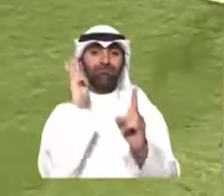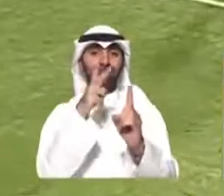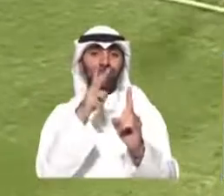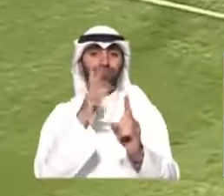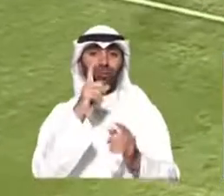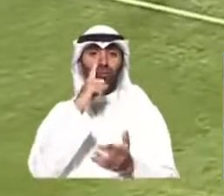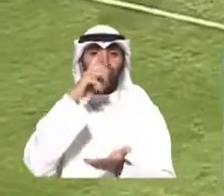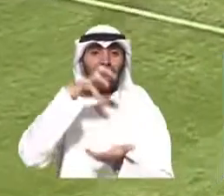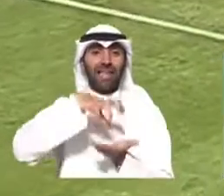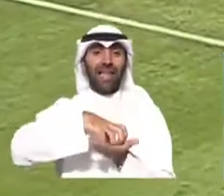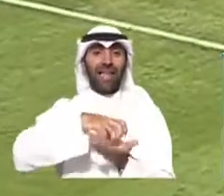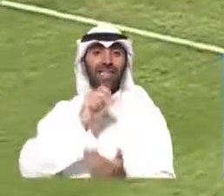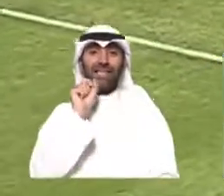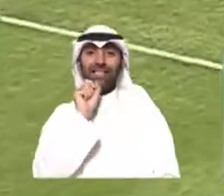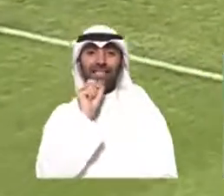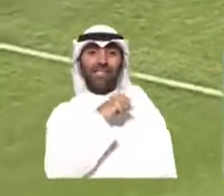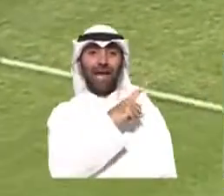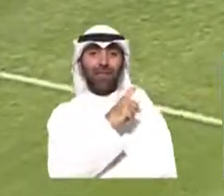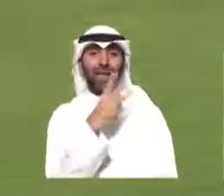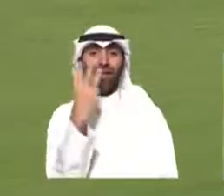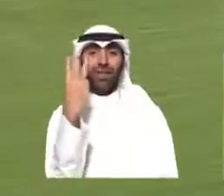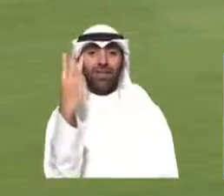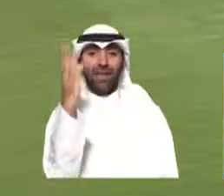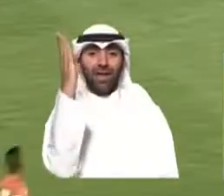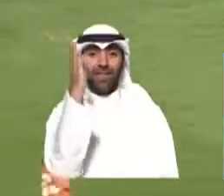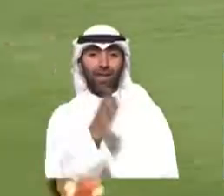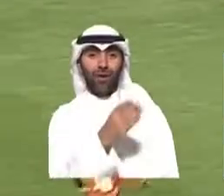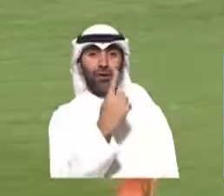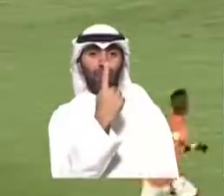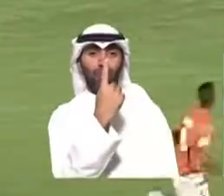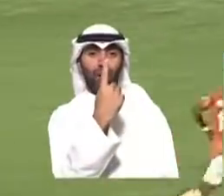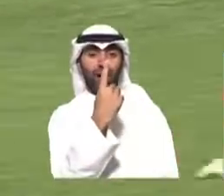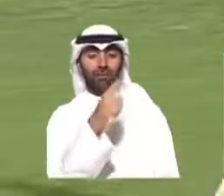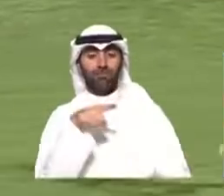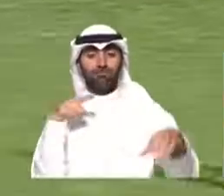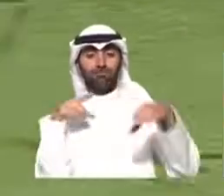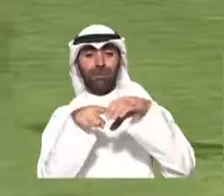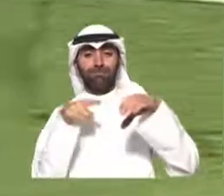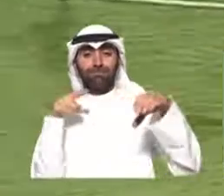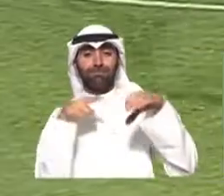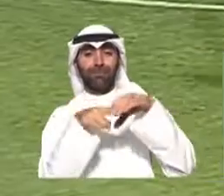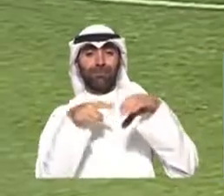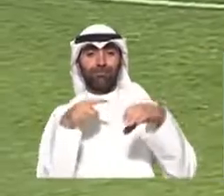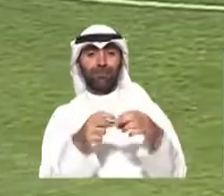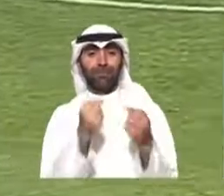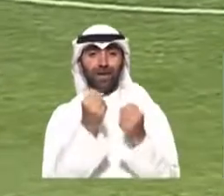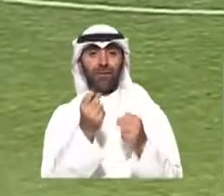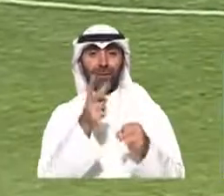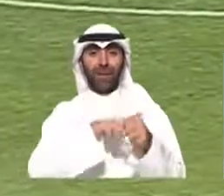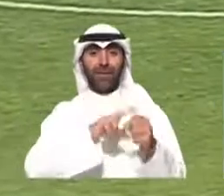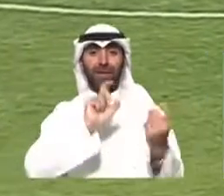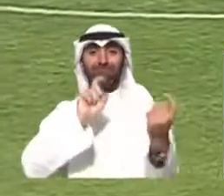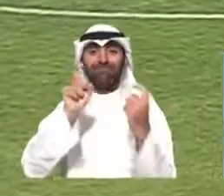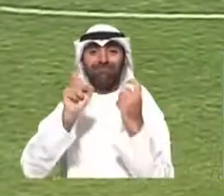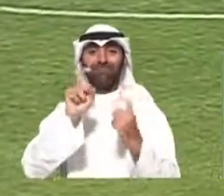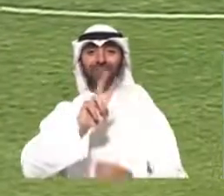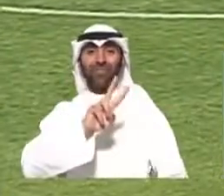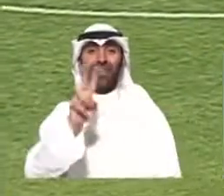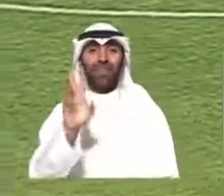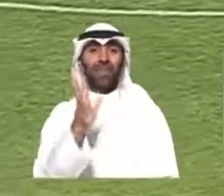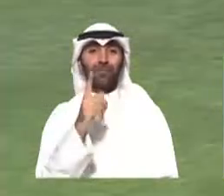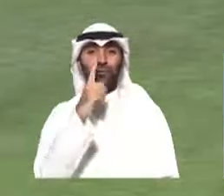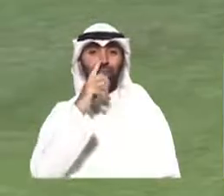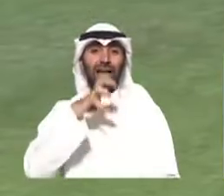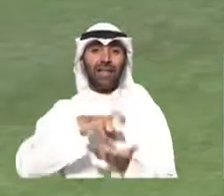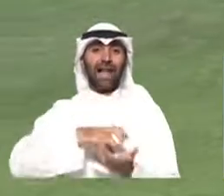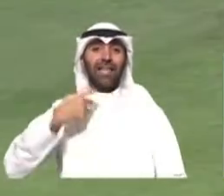الثالث، فيما تجمد رصيد السالمية في المركز السادس. وفي لقاء آخر تغلب خيطان صاحب المركز الأخير